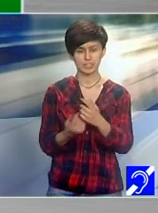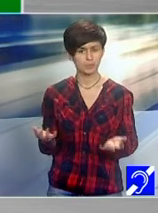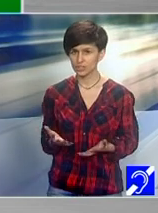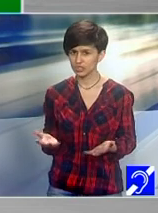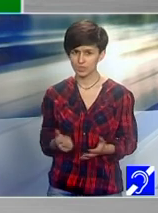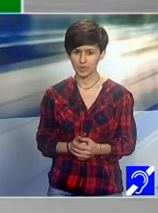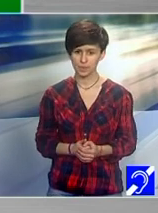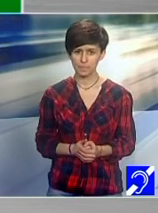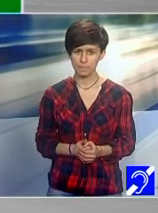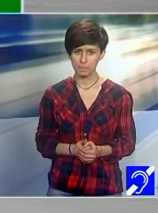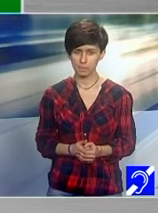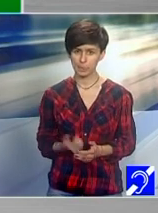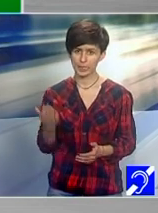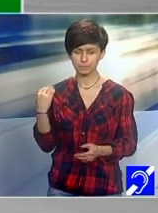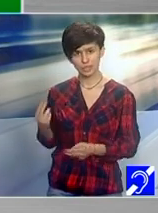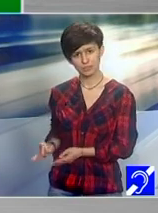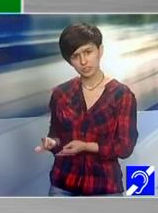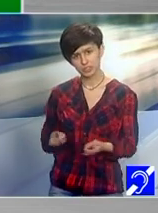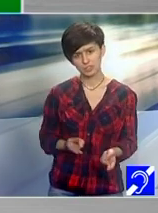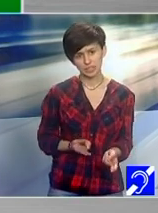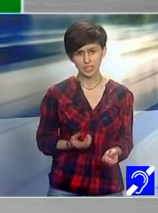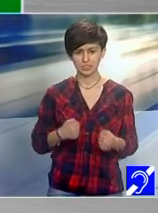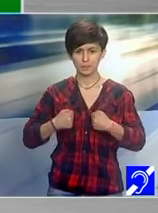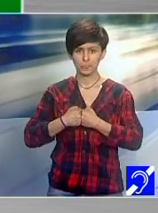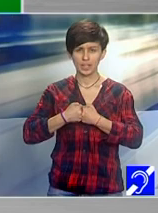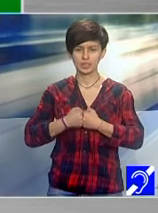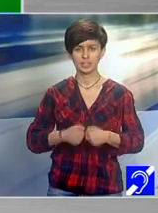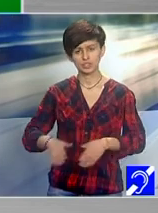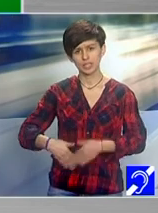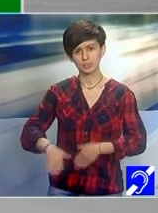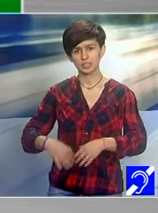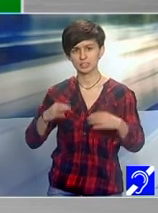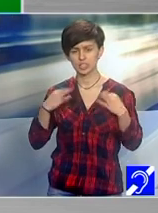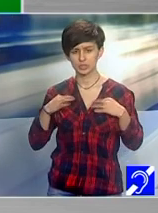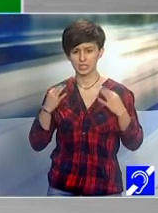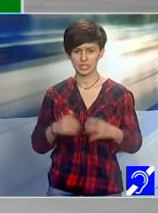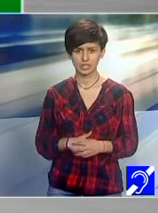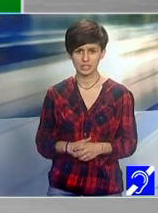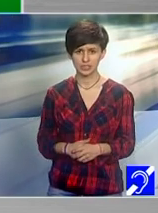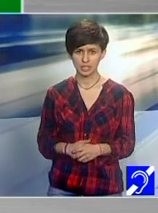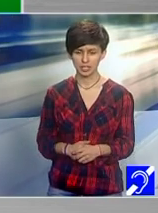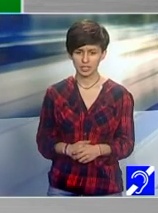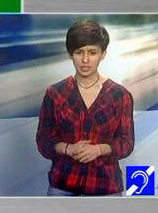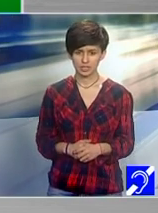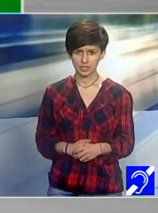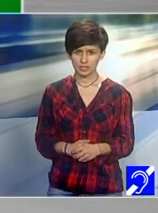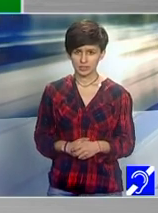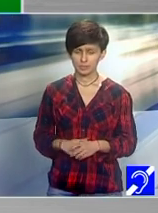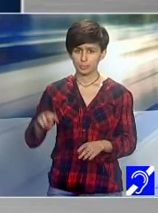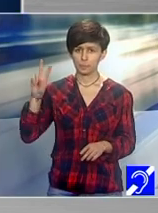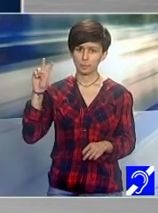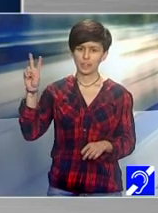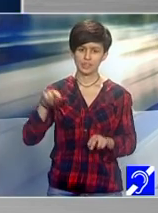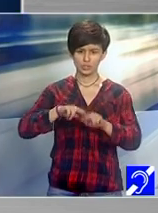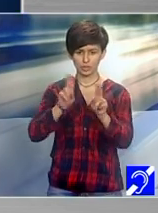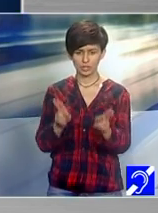fost invitați la negocieri la Ministerul Sănătății? Am văzut numai declarația premierului de luni. Deci, două federații din sistemul